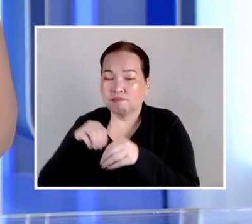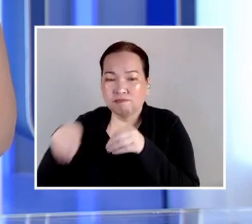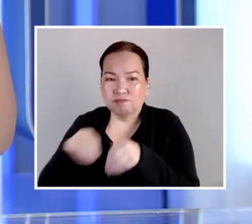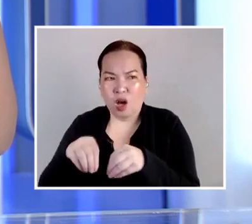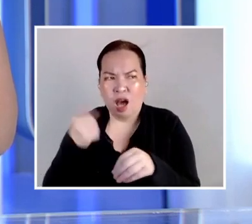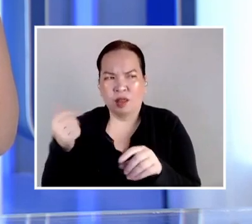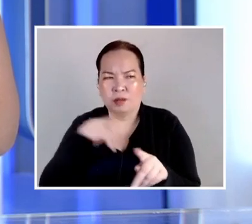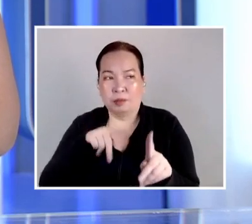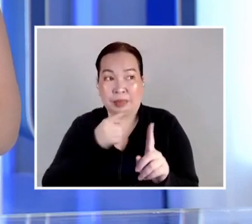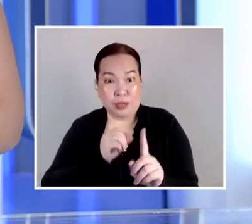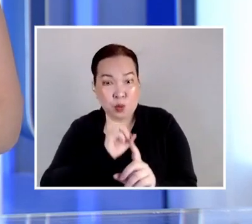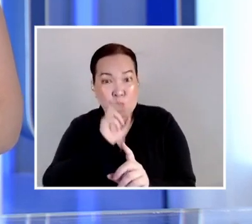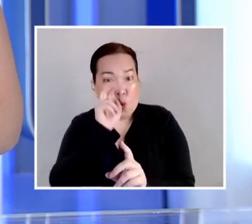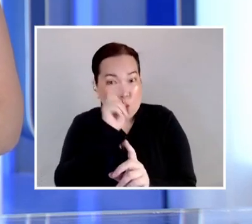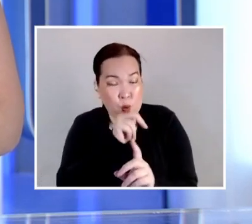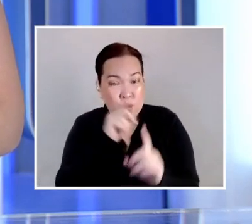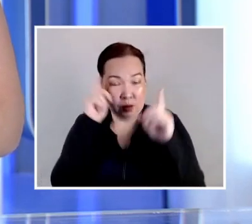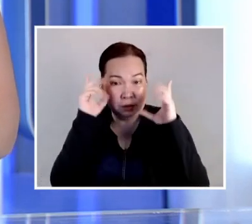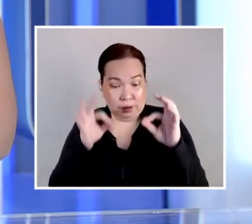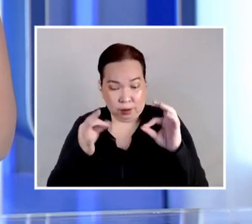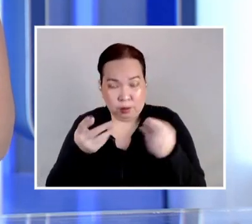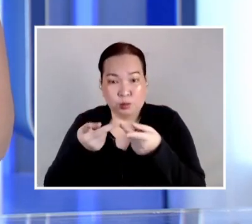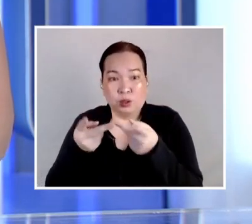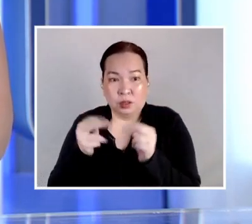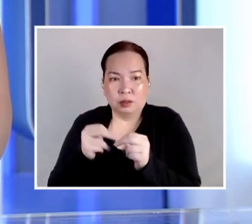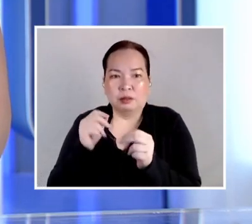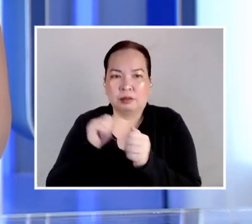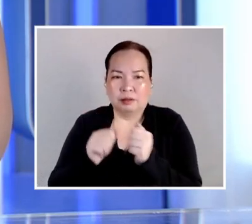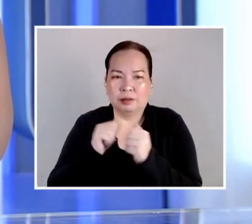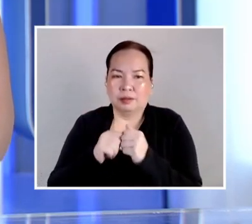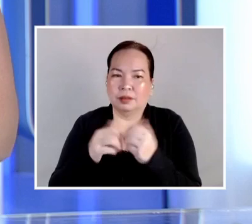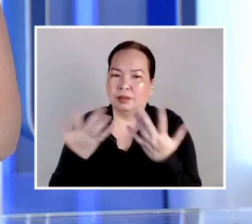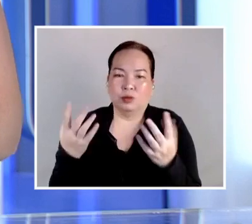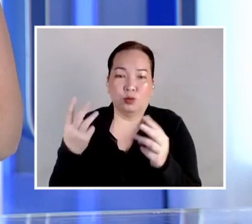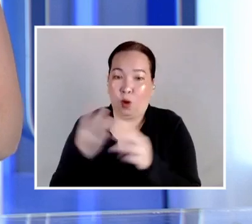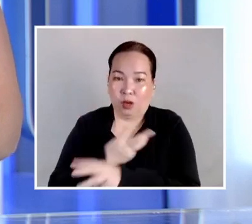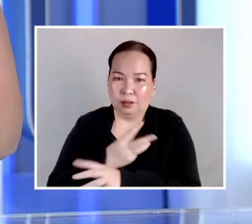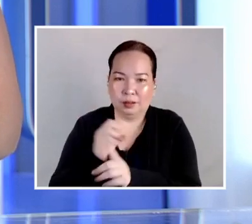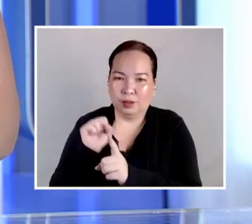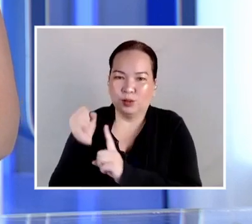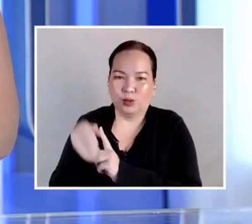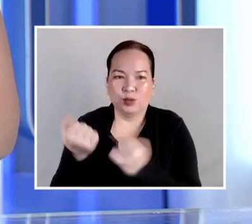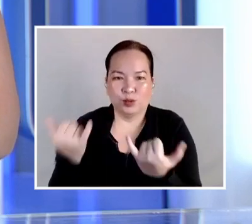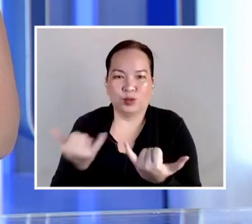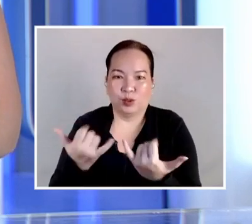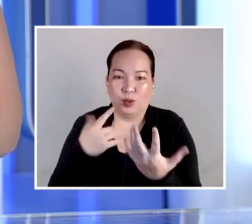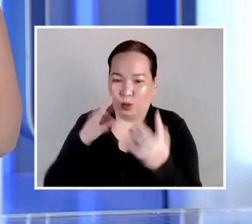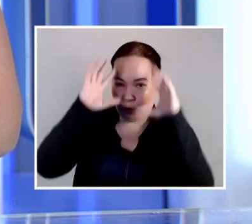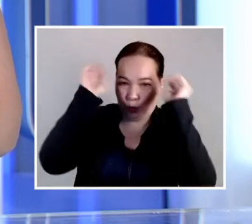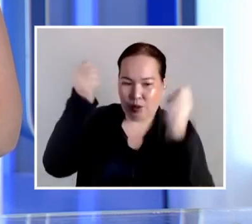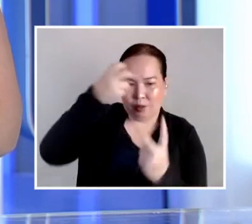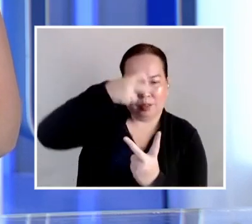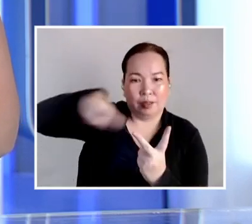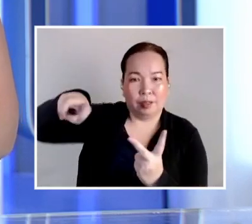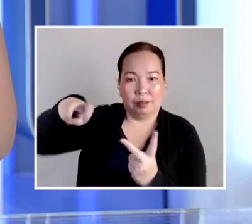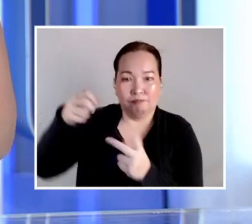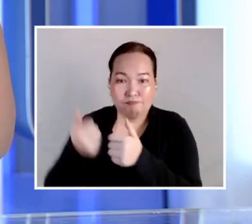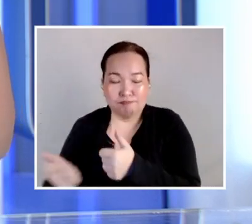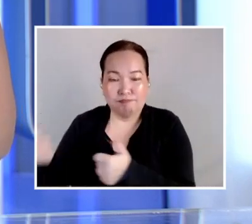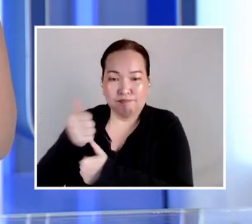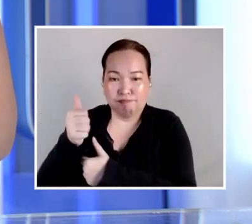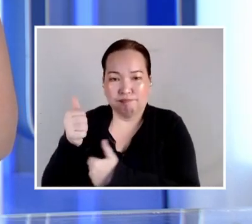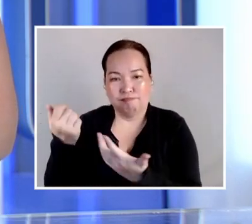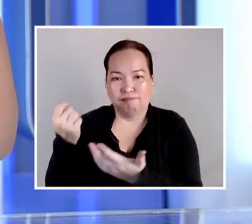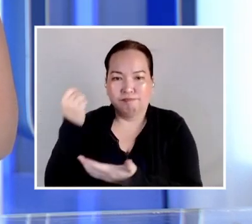ni Marcos ng posisyon ay patunay na malala ang sitwasyon sa naturang sektor. Nagpapatrol,